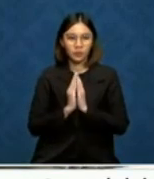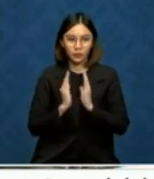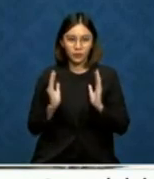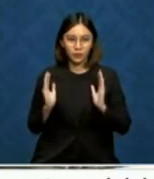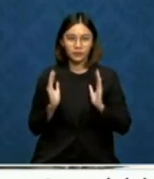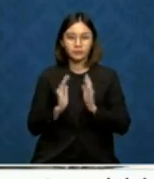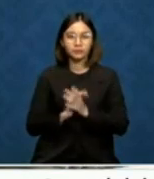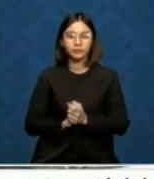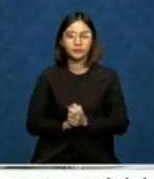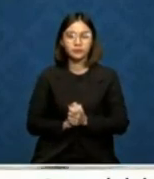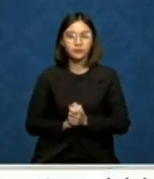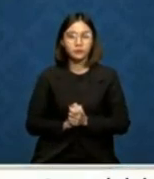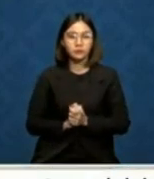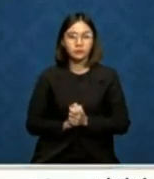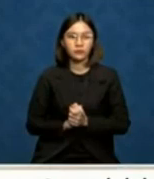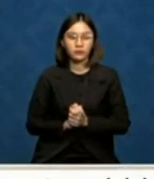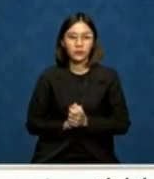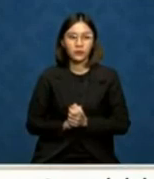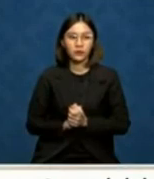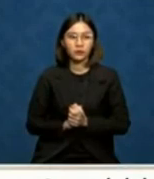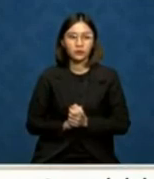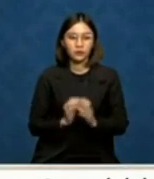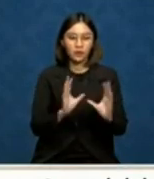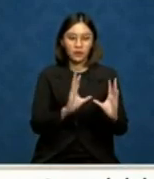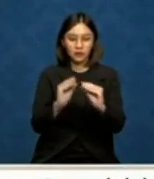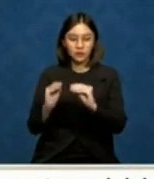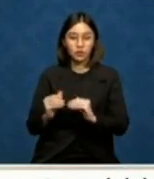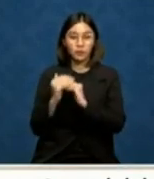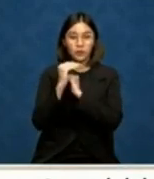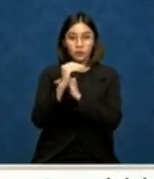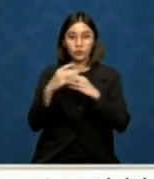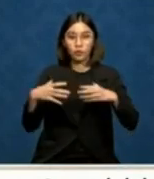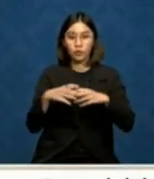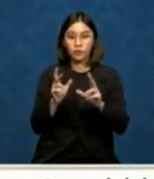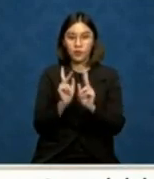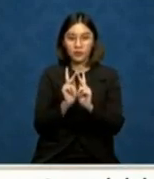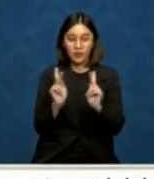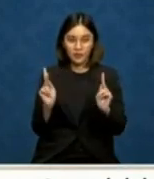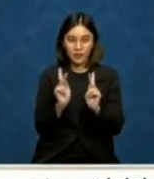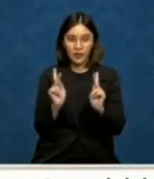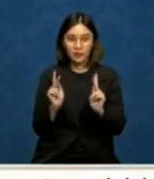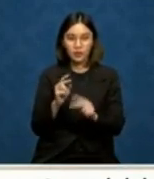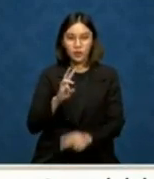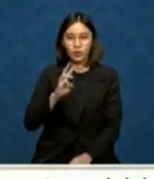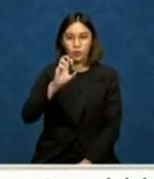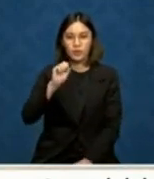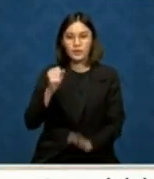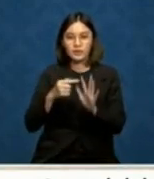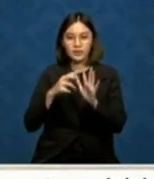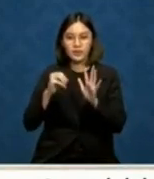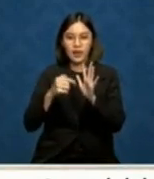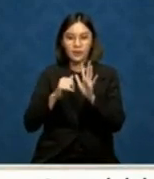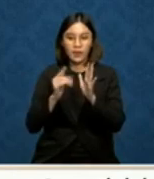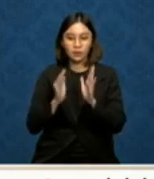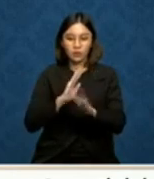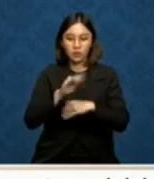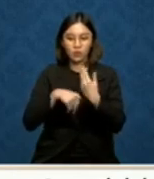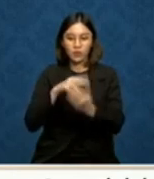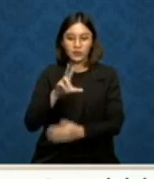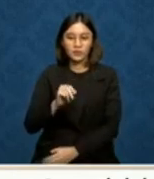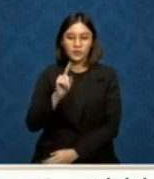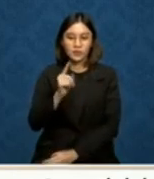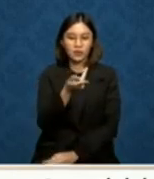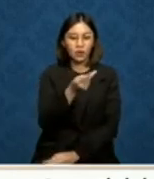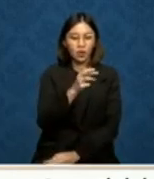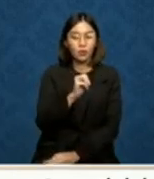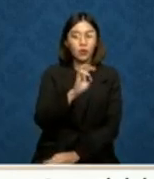ครับก็ที่ประชุมกำหนดให้มีกรรมธิการวิสามัญ31ท่านนะครับของคณะรัฐม